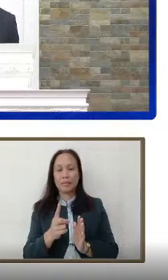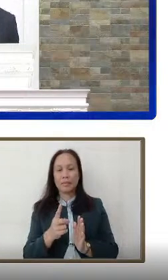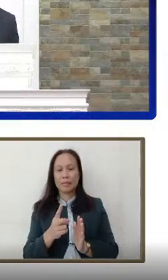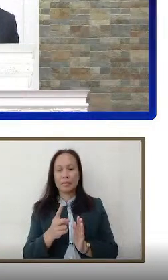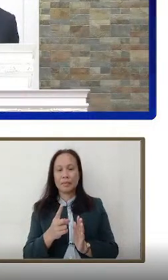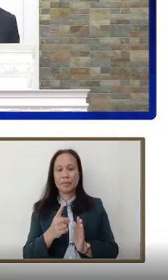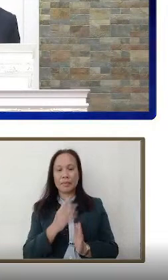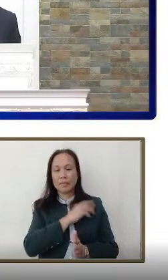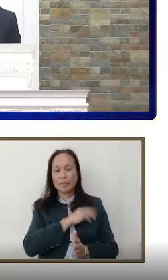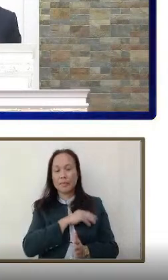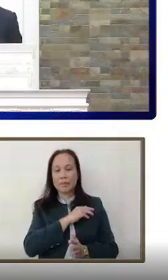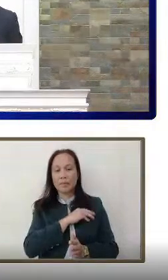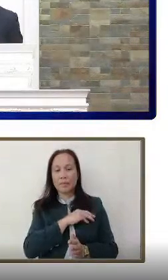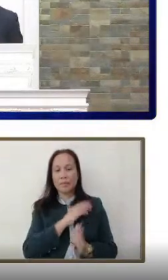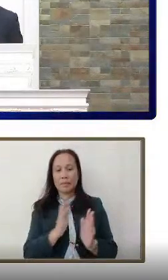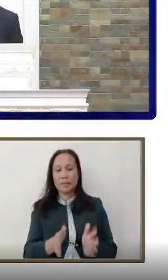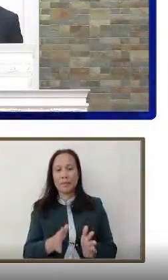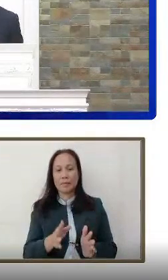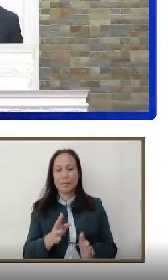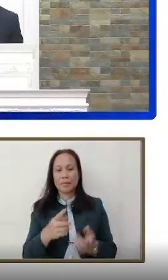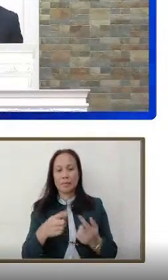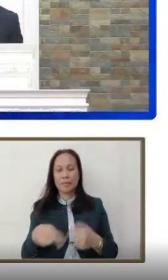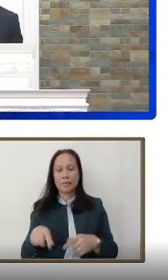isang missionary ay magmi-mission,